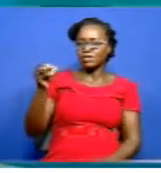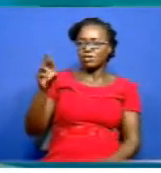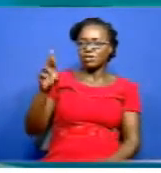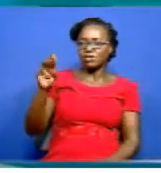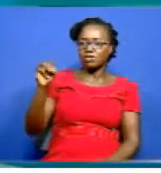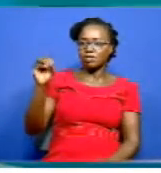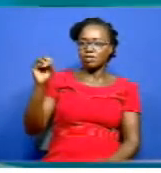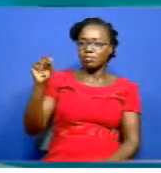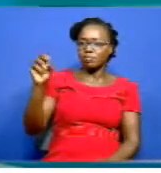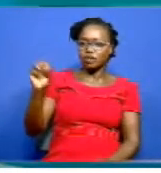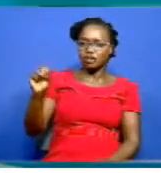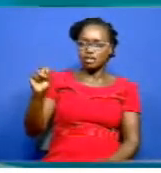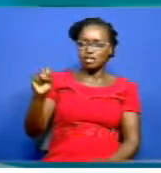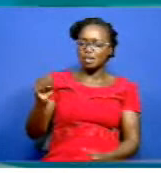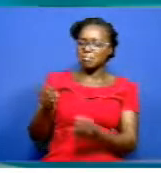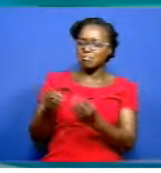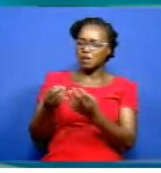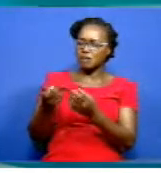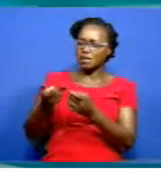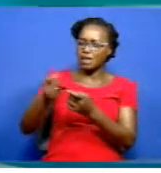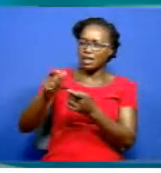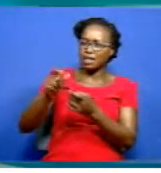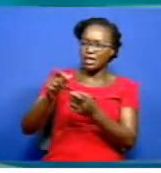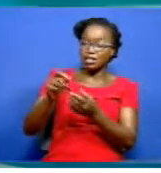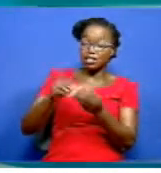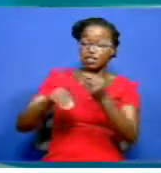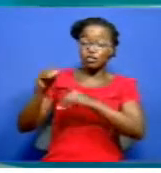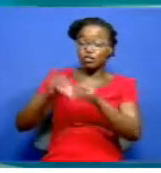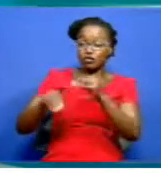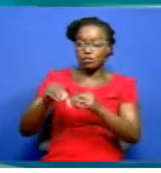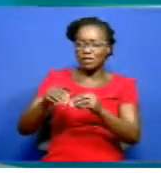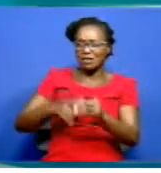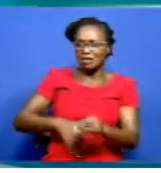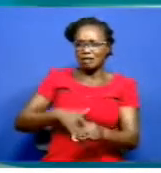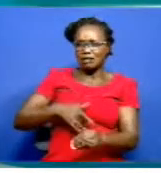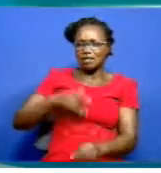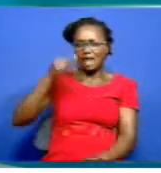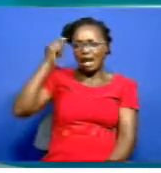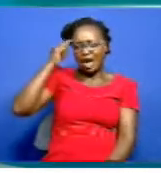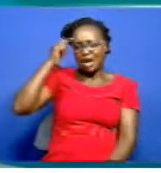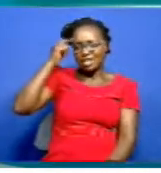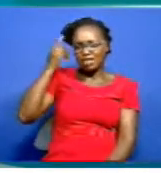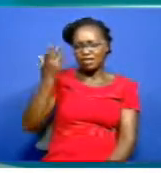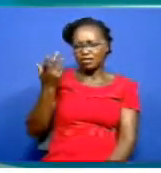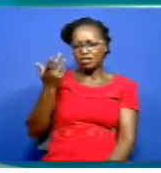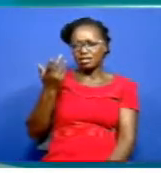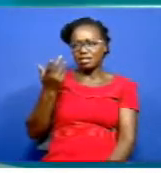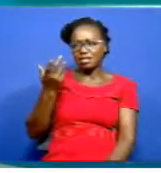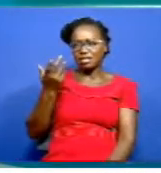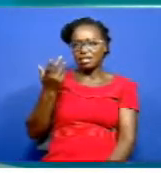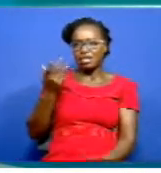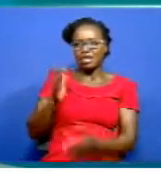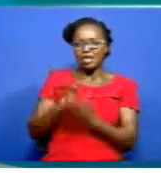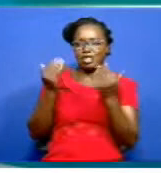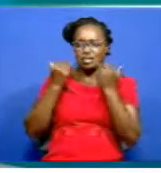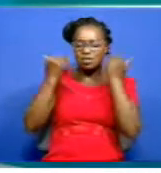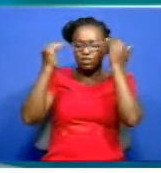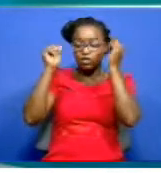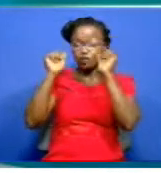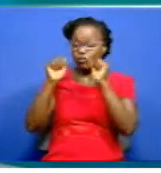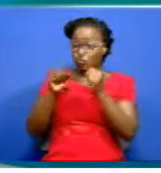hizi zote huchangia hisia zake na fikira zake, na in turn depression na